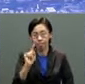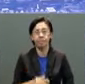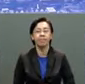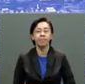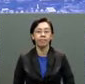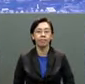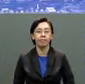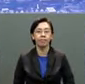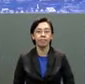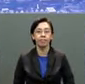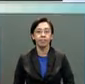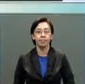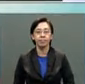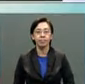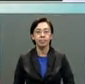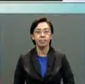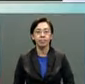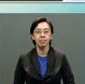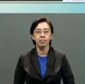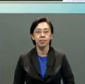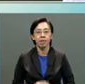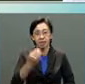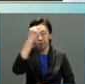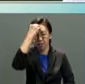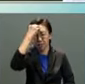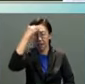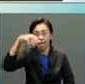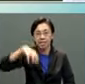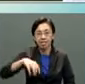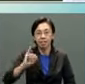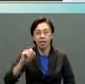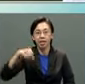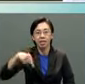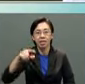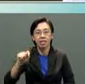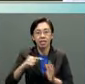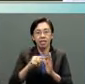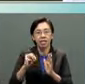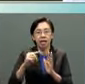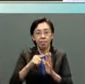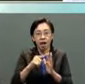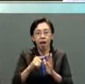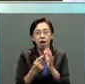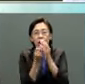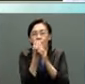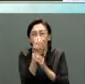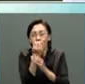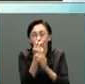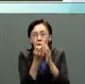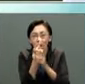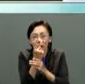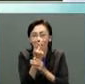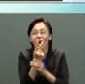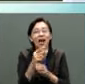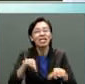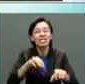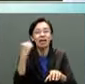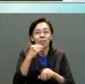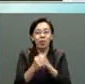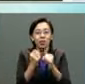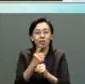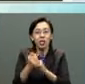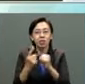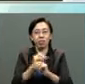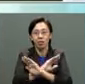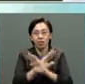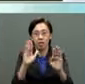างจังหวัดไซตามะนะครับยกเลิกเทศกาลดอกกุหลาบประจำปีนะครับกรุงโตเกียว